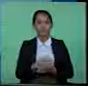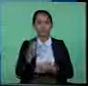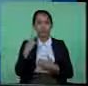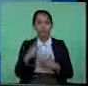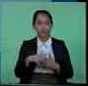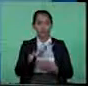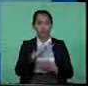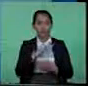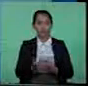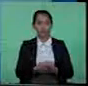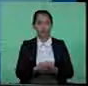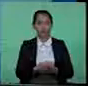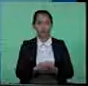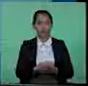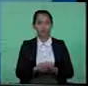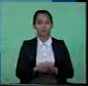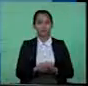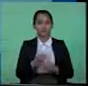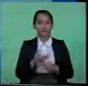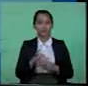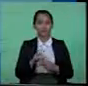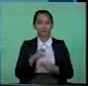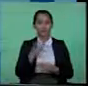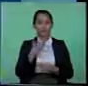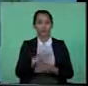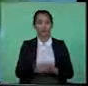tushunarli bo'ldimi? Juda ham yaxshi.